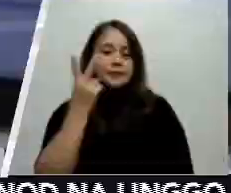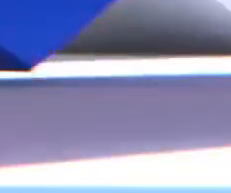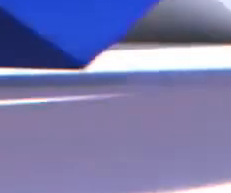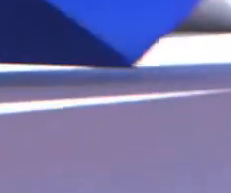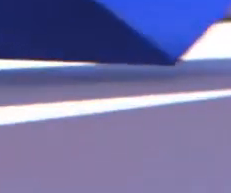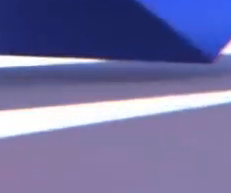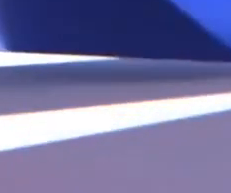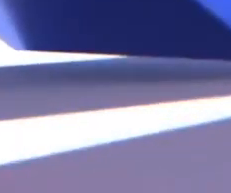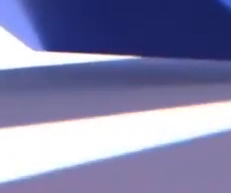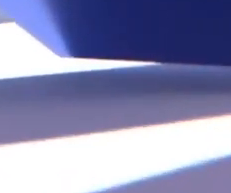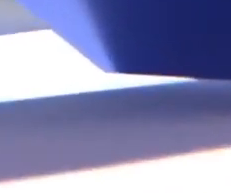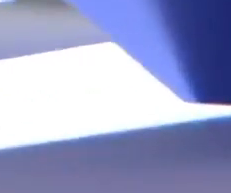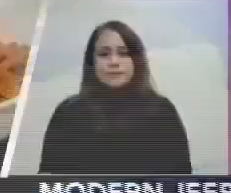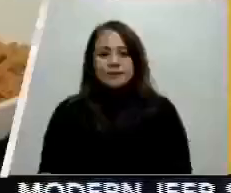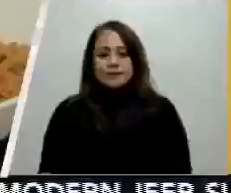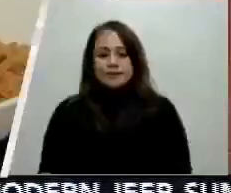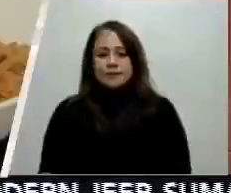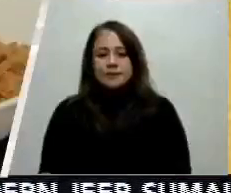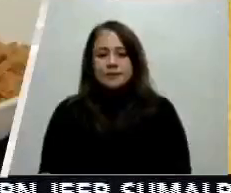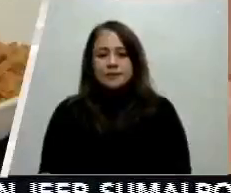Aquino.